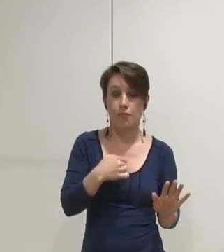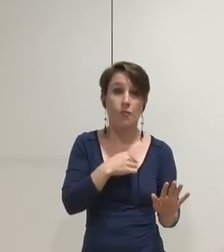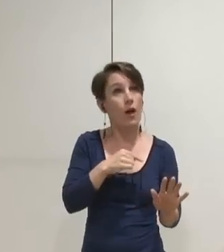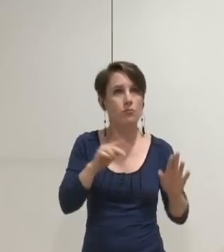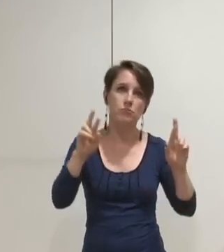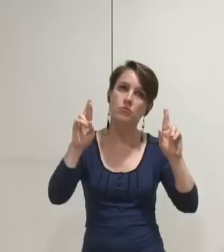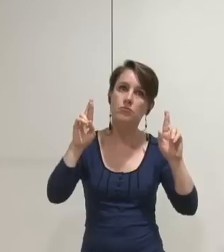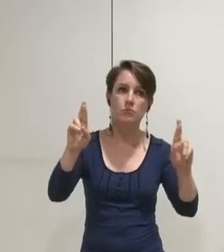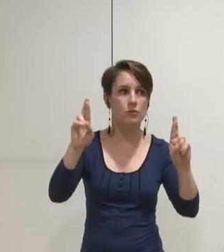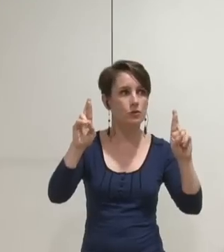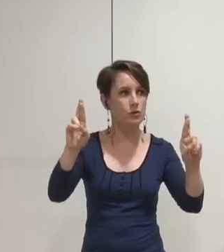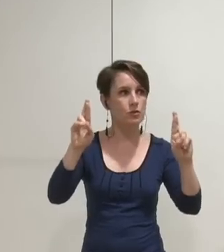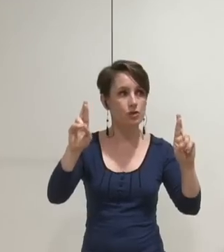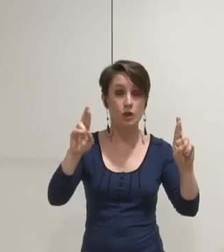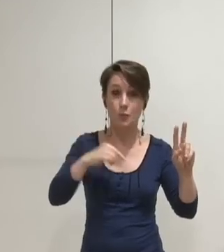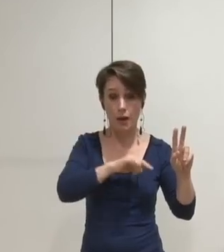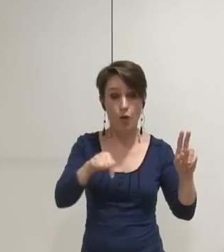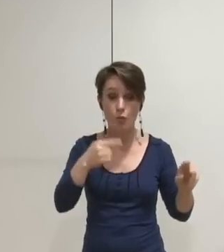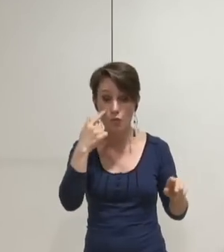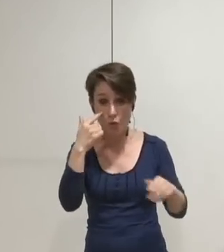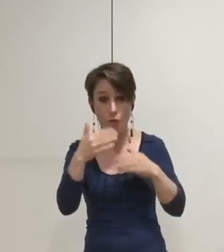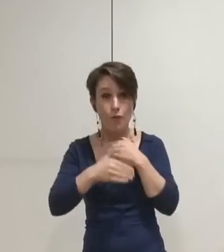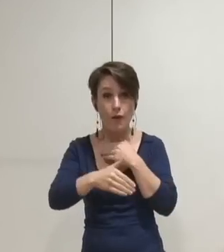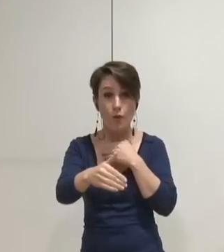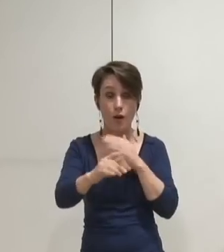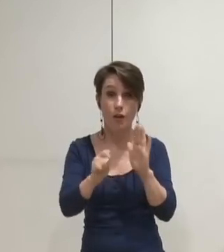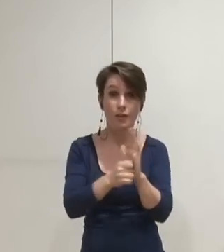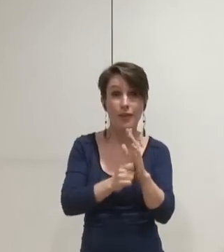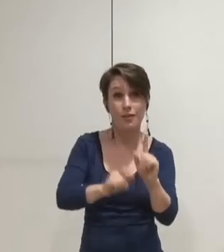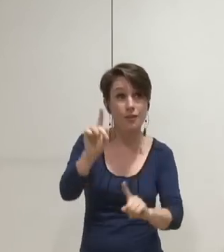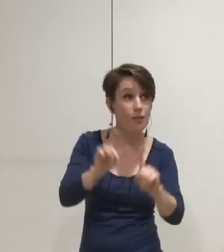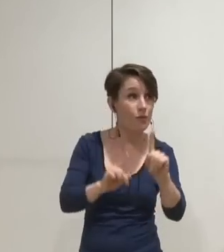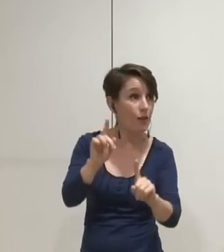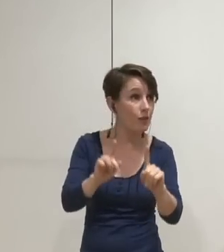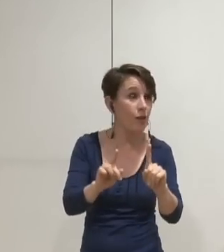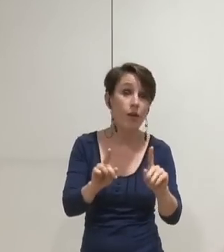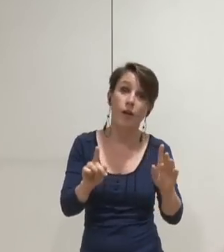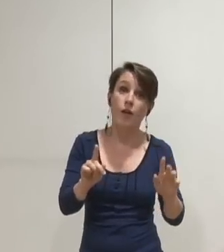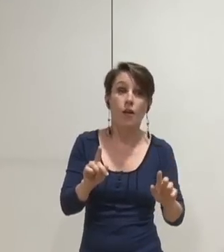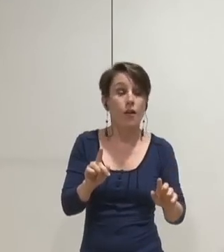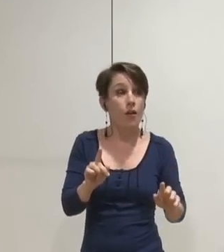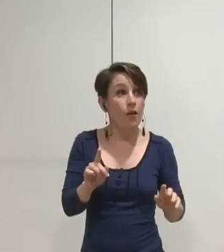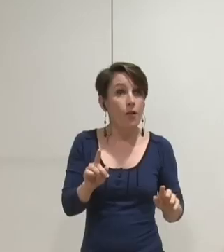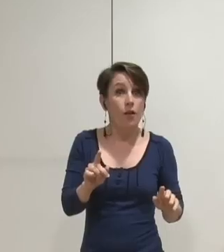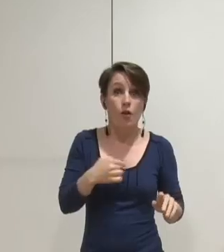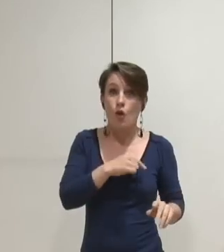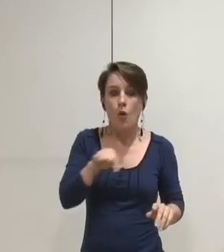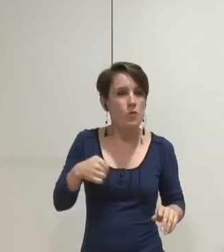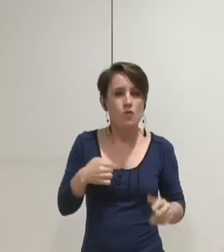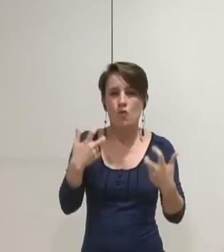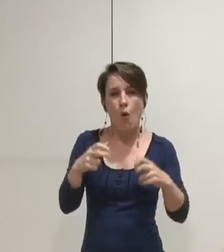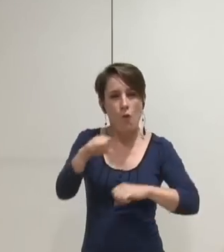qu'en tout cas on le on le on le constatera au moment de la fête elle-même nous n'avons pas cherché à faire un événement avec une